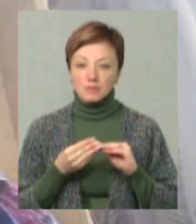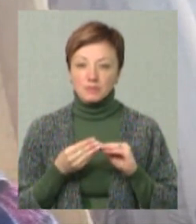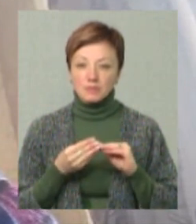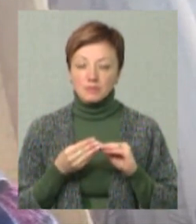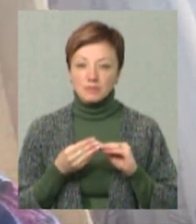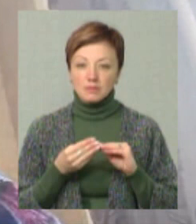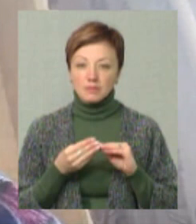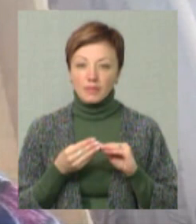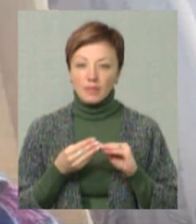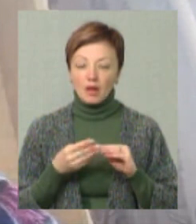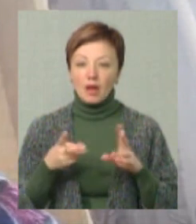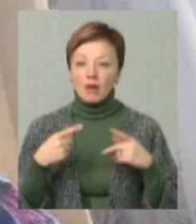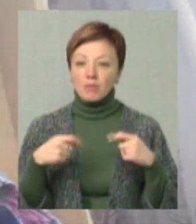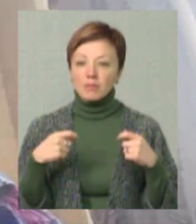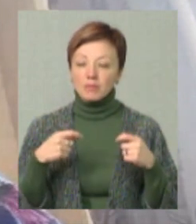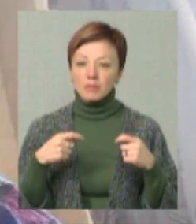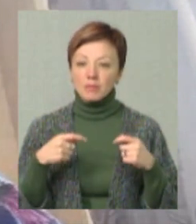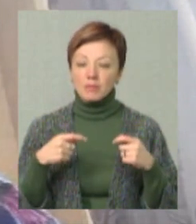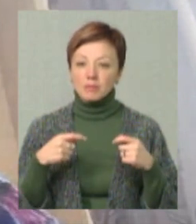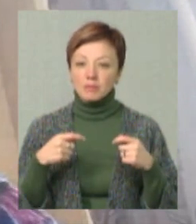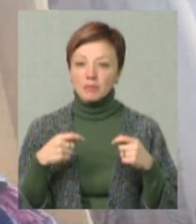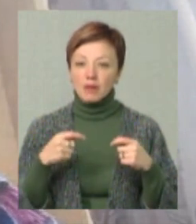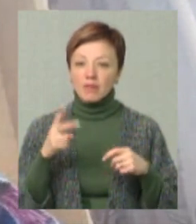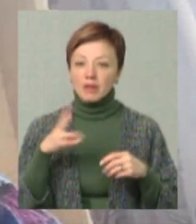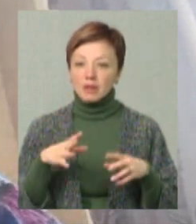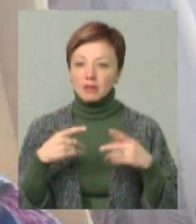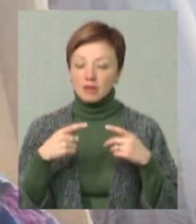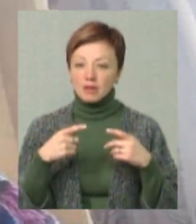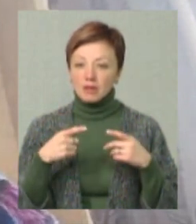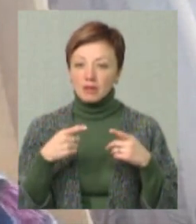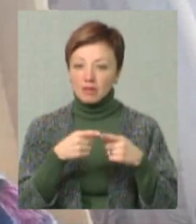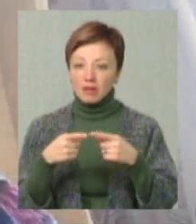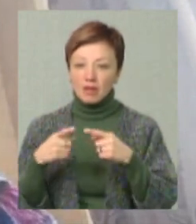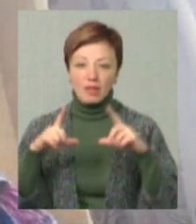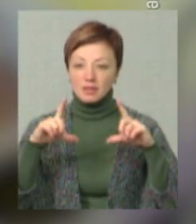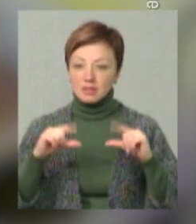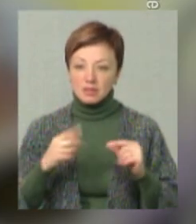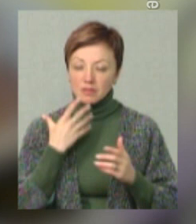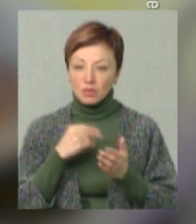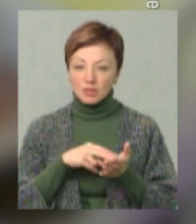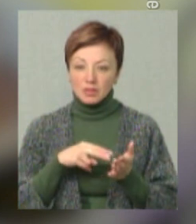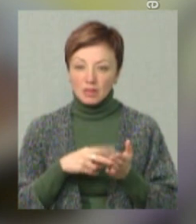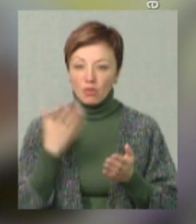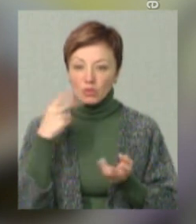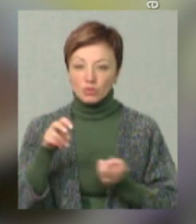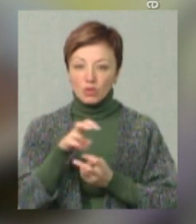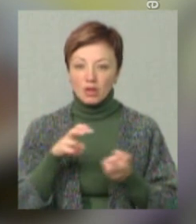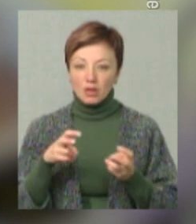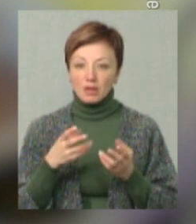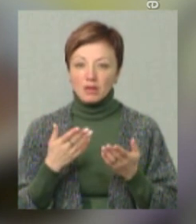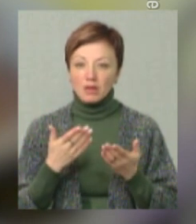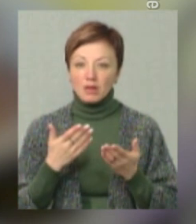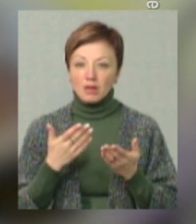від багатьох міст України, ріелтори Чернівців не знизили свої прайси. І ми, коли шукали там